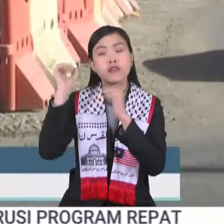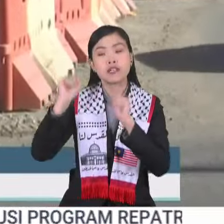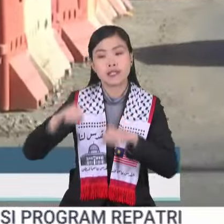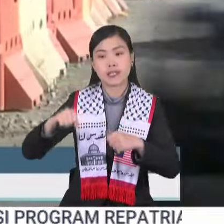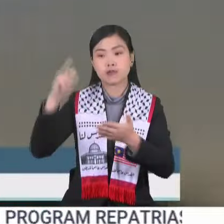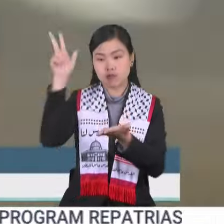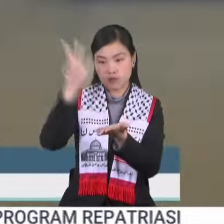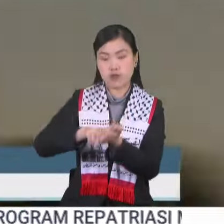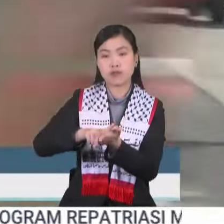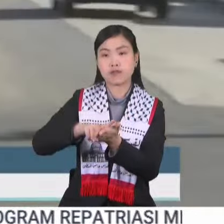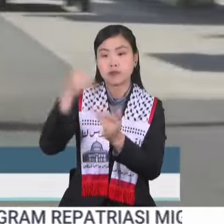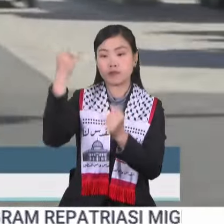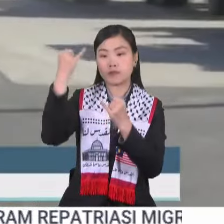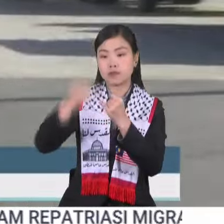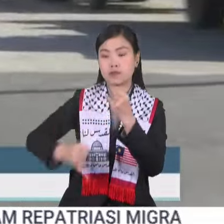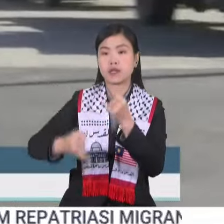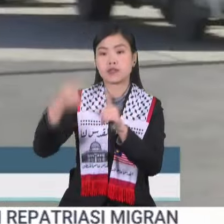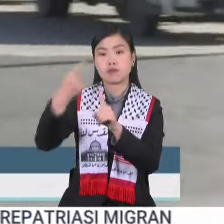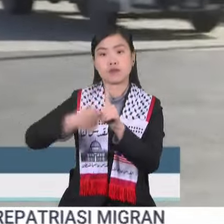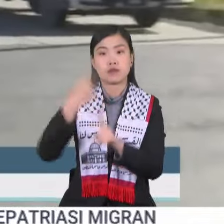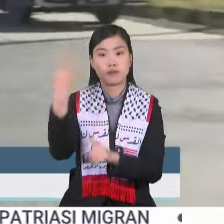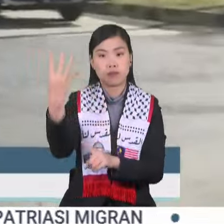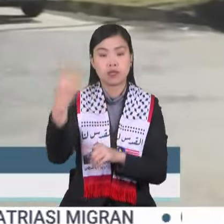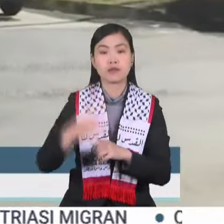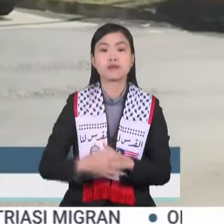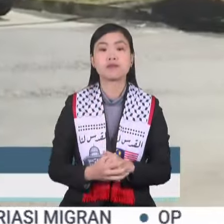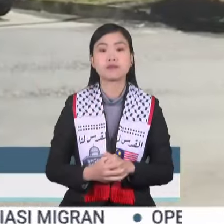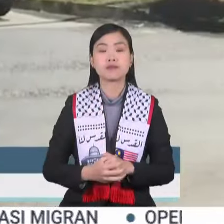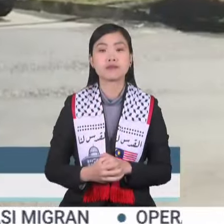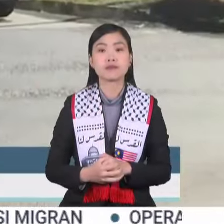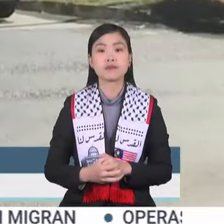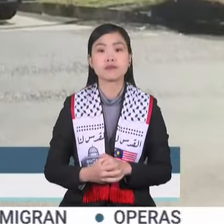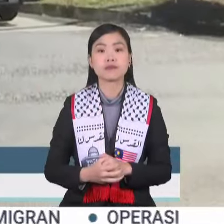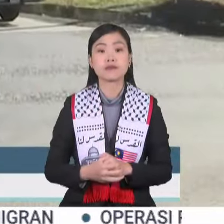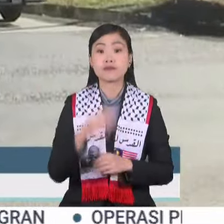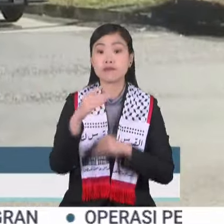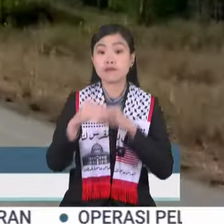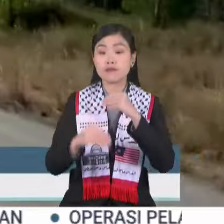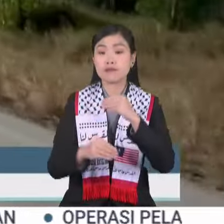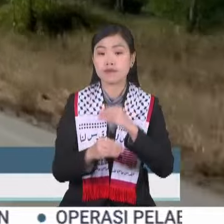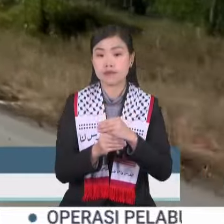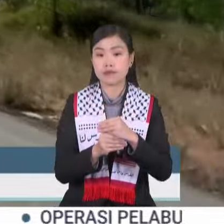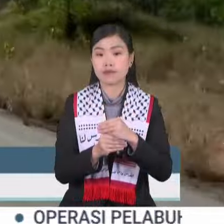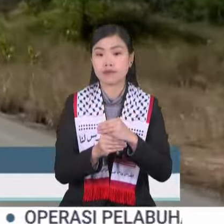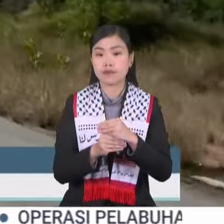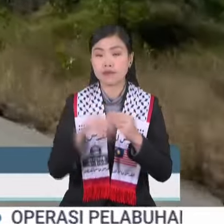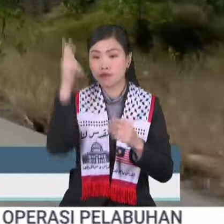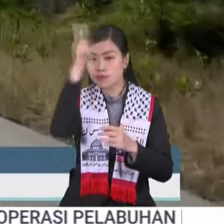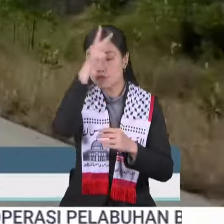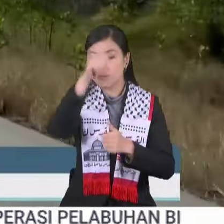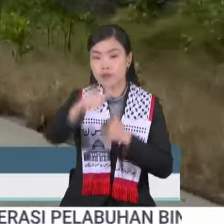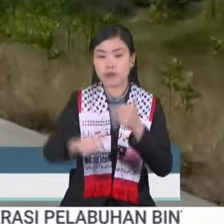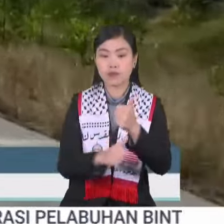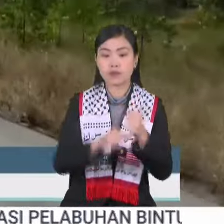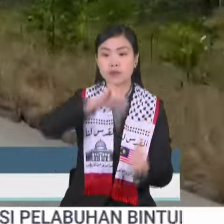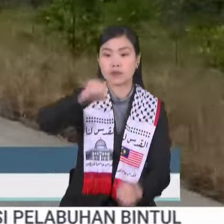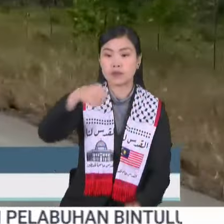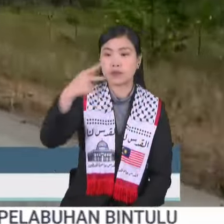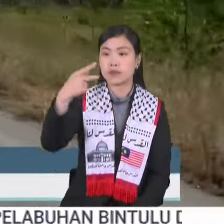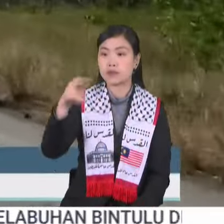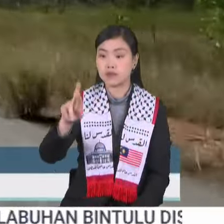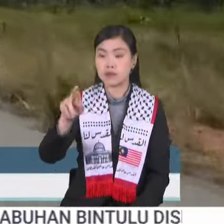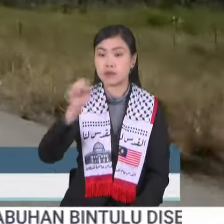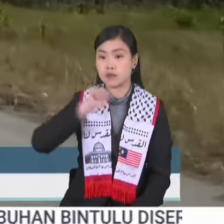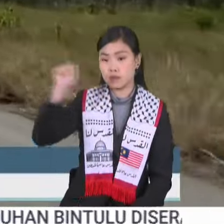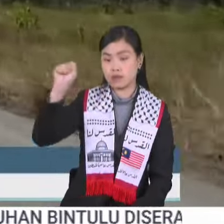April kerja-kerja fizikal dijangka dimulakan pada Mei depan tambah Datuk shilm kerajaan melalui jkr Sabah akan